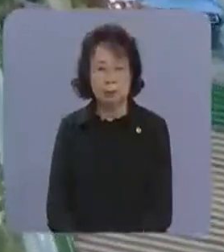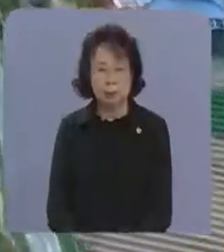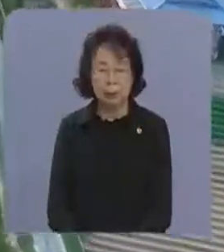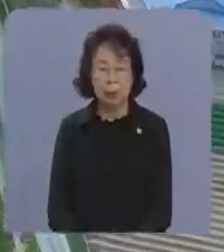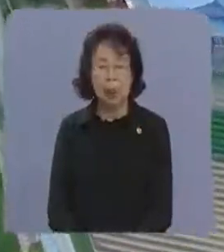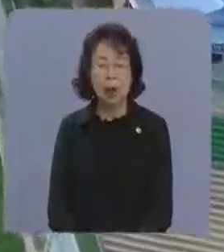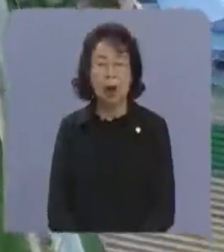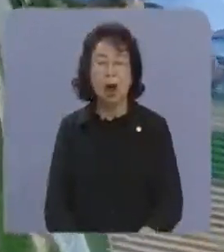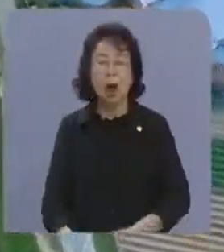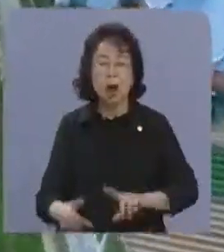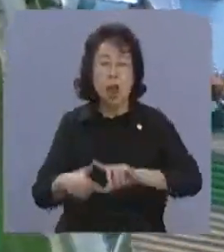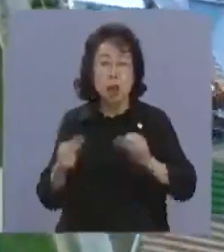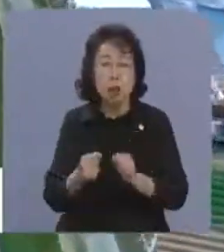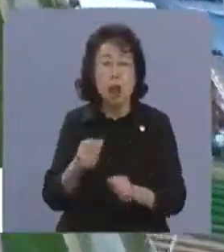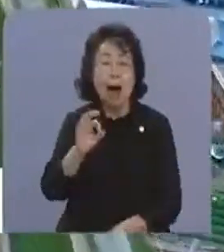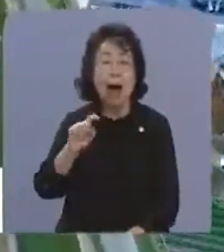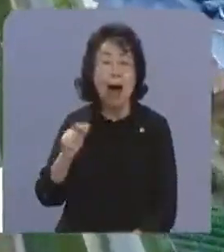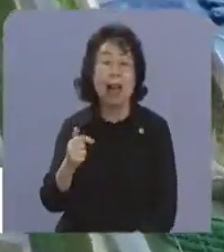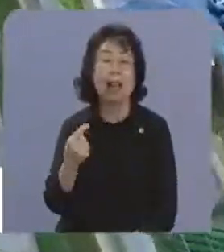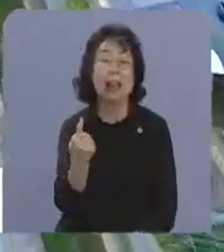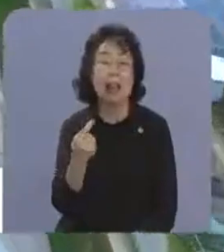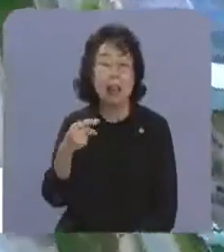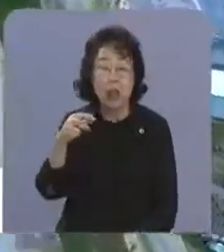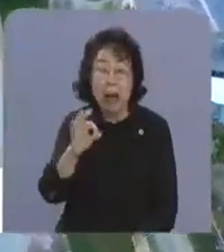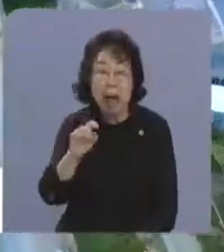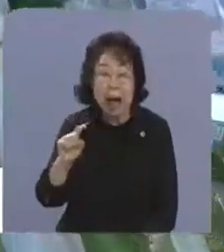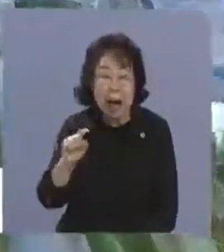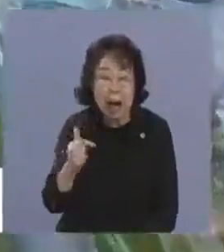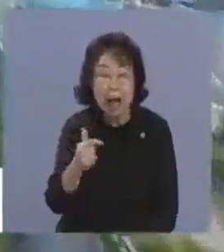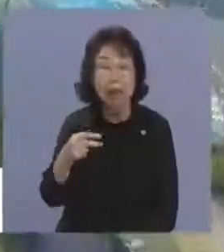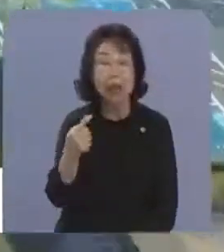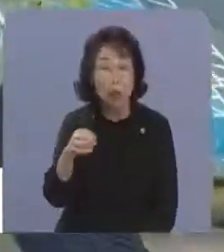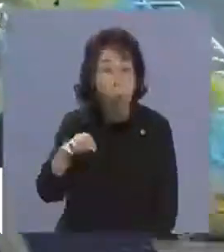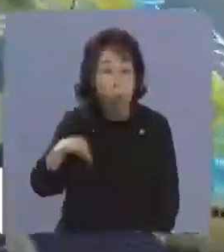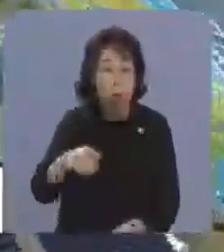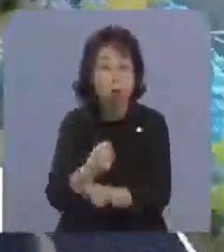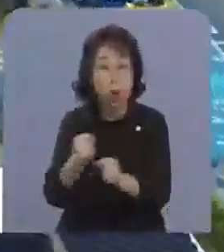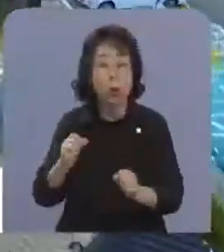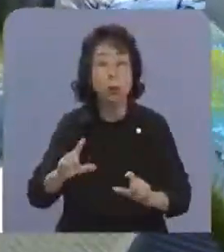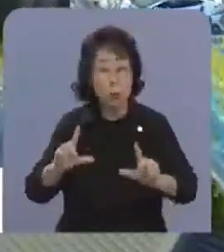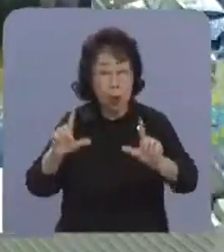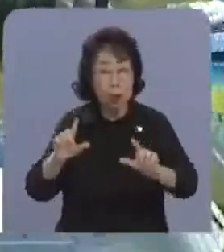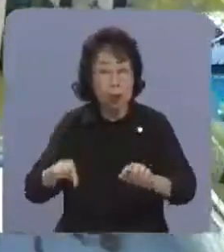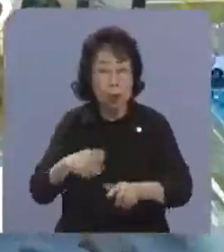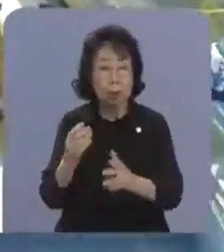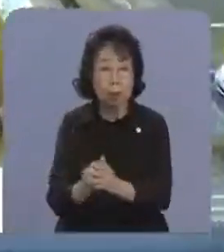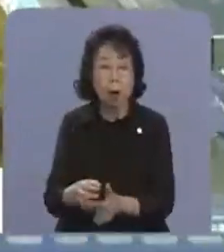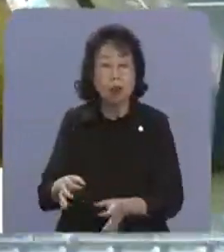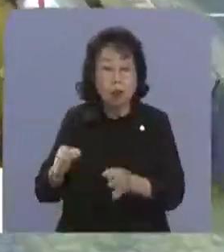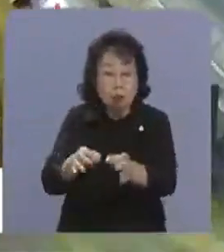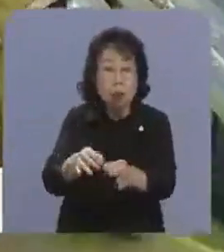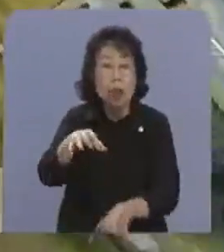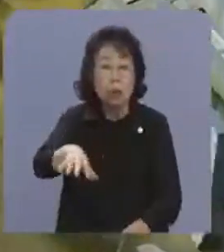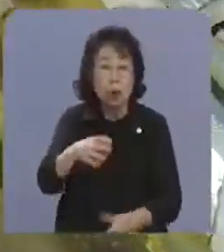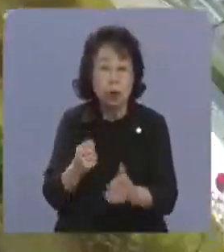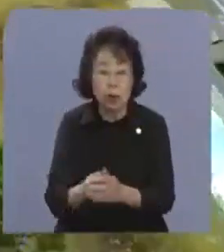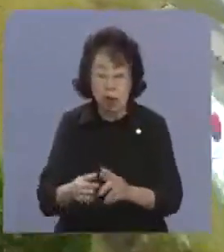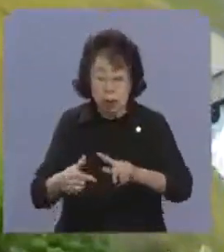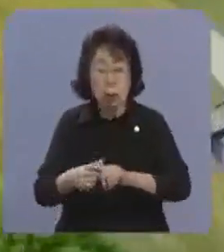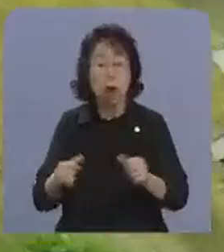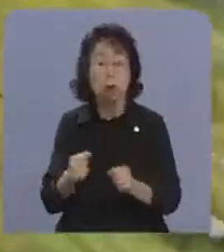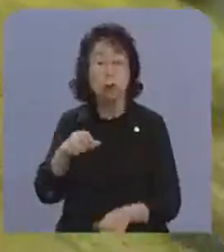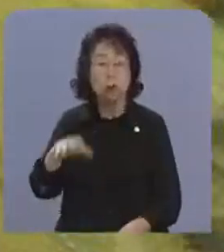경북 안동에 들어선 경상북도 독립운동기념관입니다. 경북도의 출자 출연 기간으로 경북